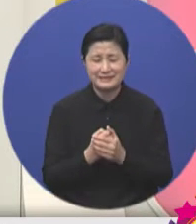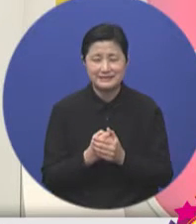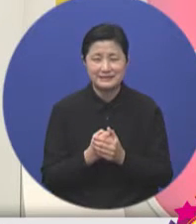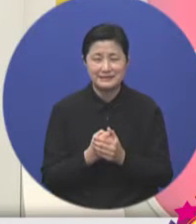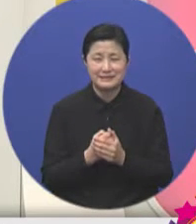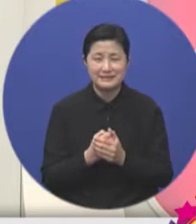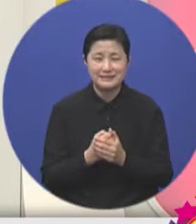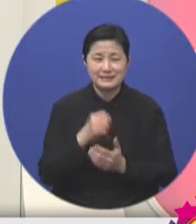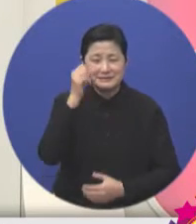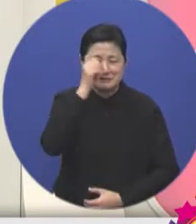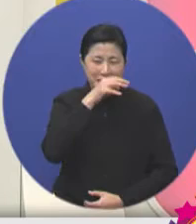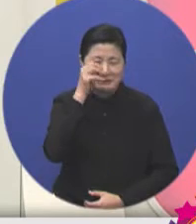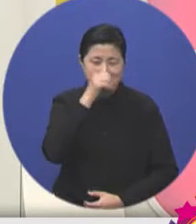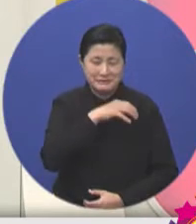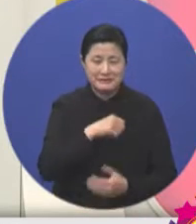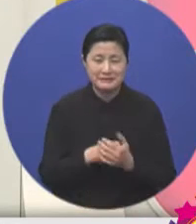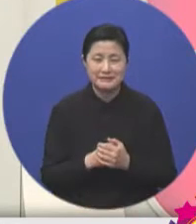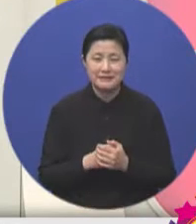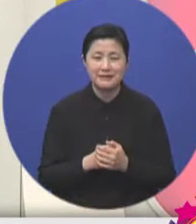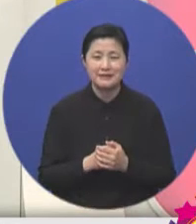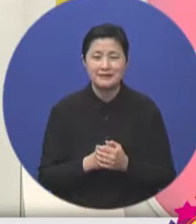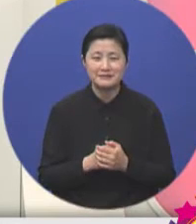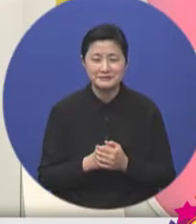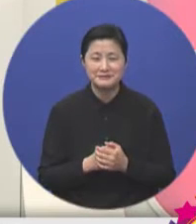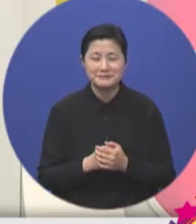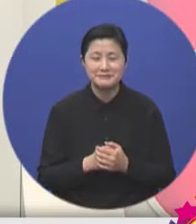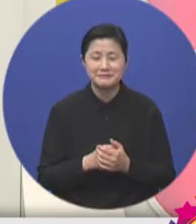타고 그런 것이지. 없으시네.